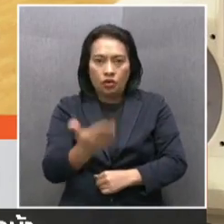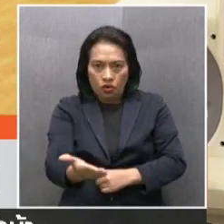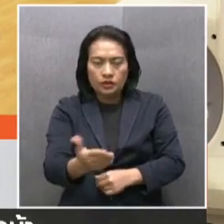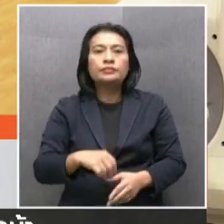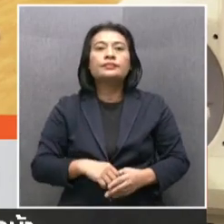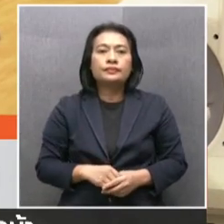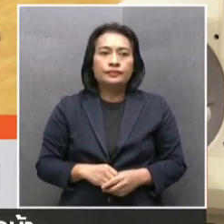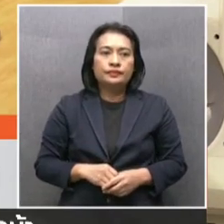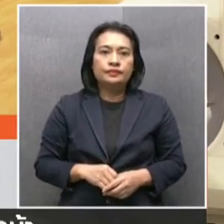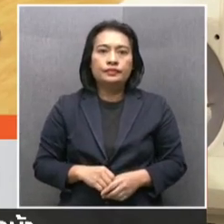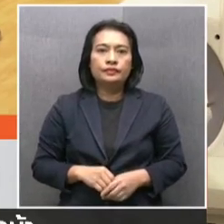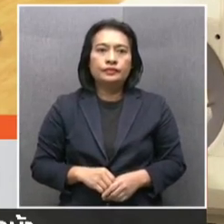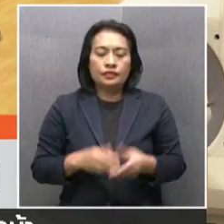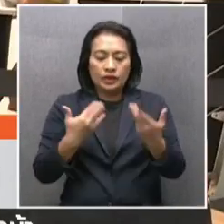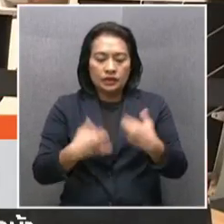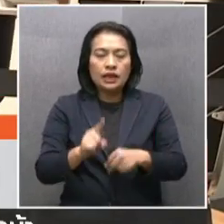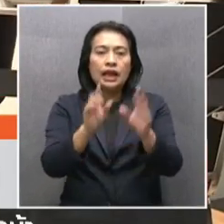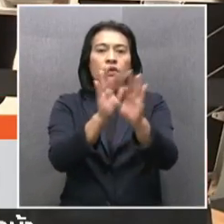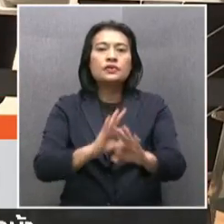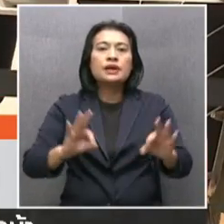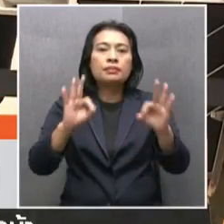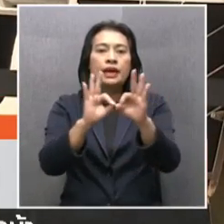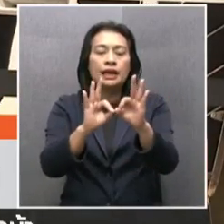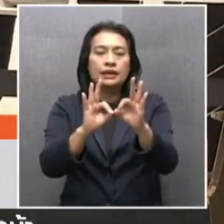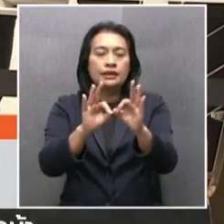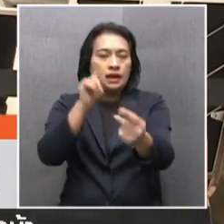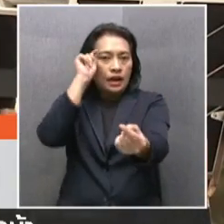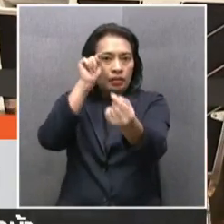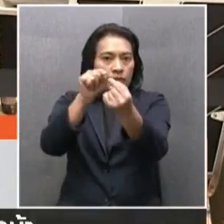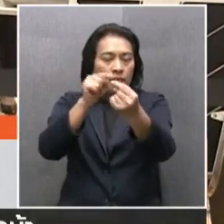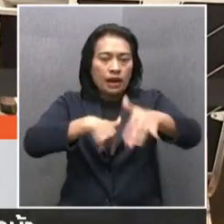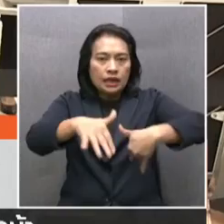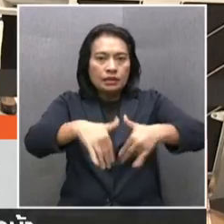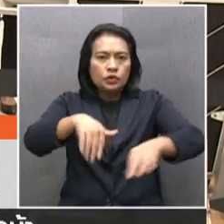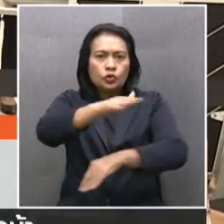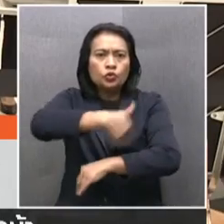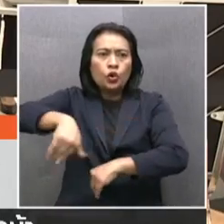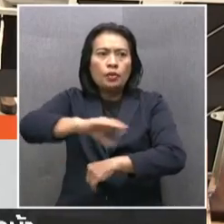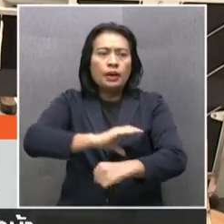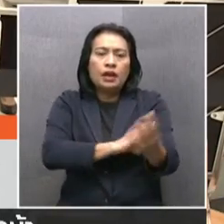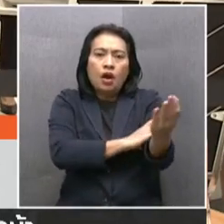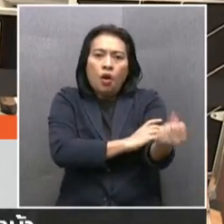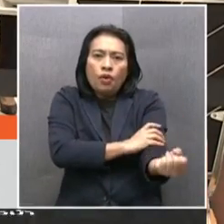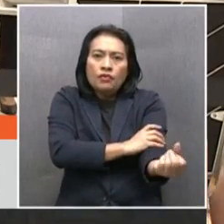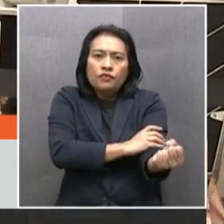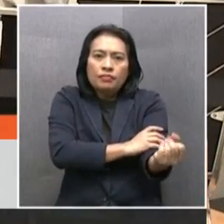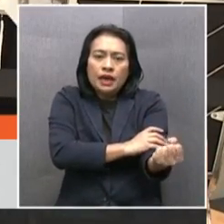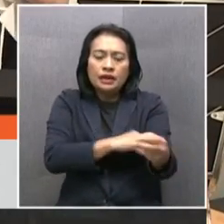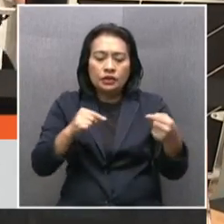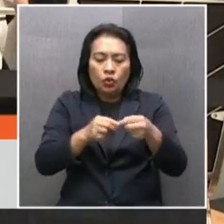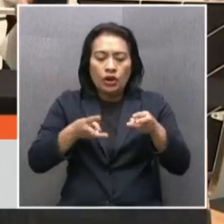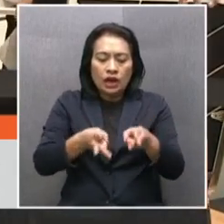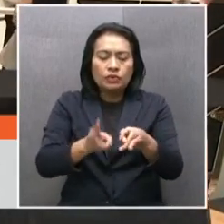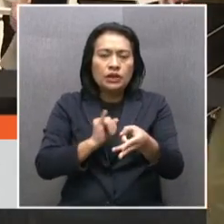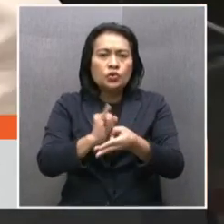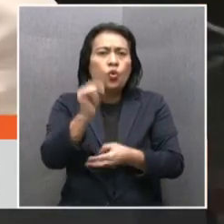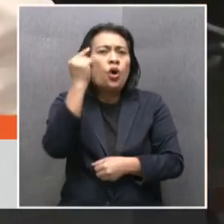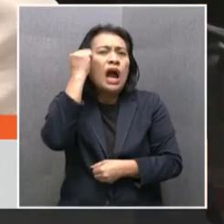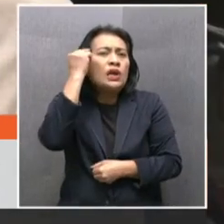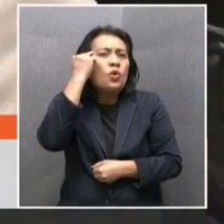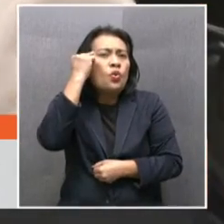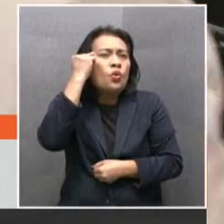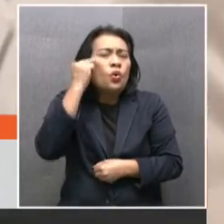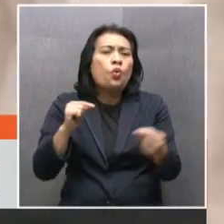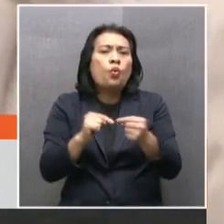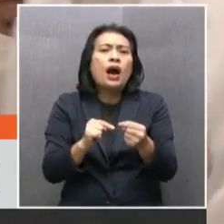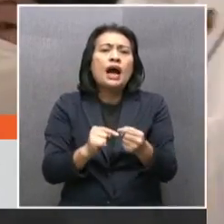live longer คนโดยมุ่งเน้นนะคะให้ประชาชนตรวจวัดความดันโลหิตได้อย่างถูกต้องและทราบค่าความดันโลหิตของต